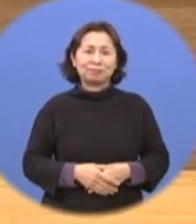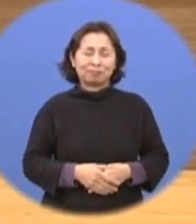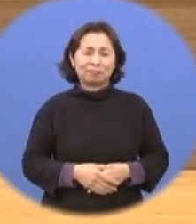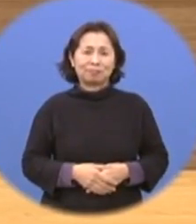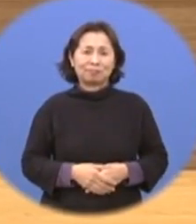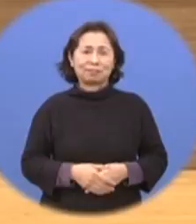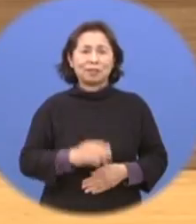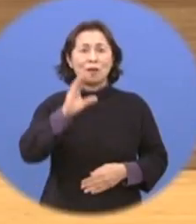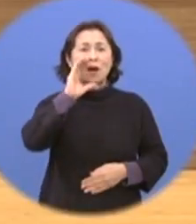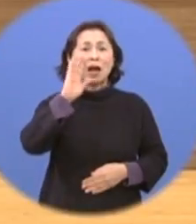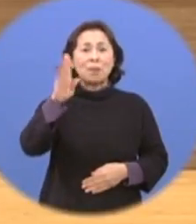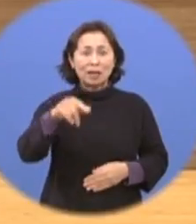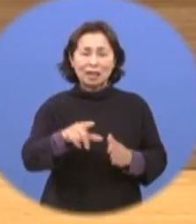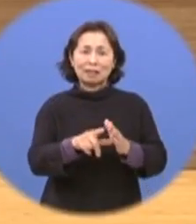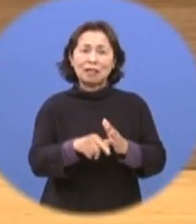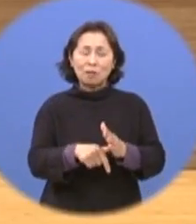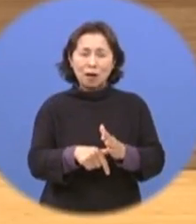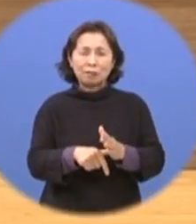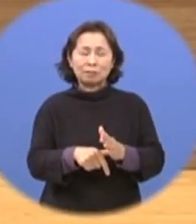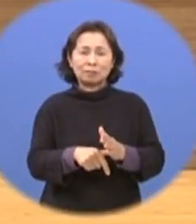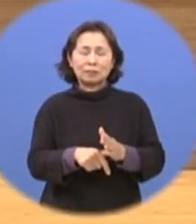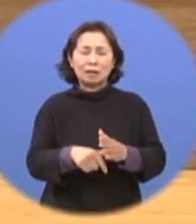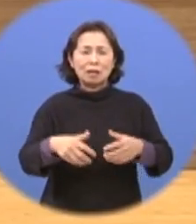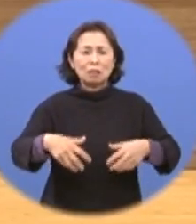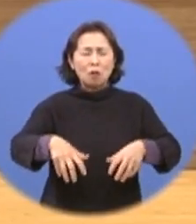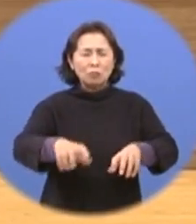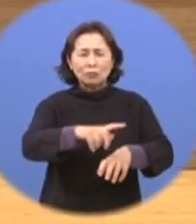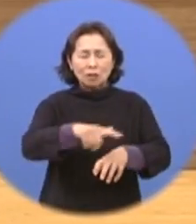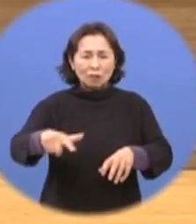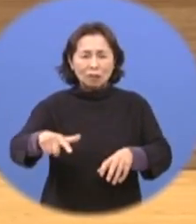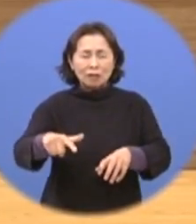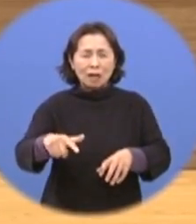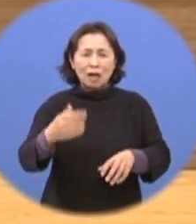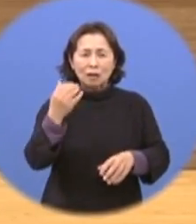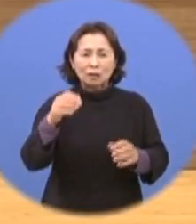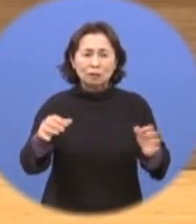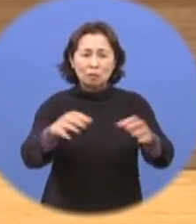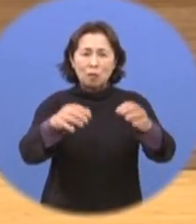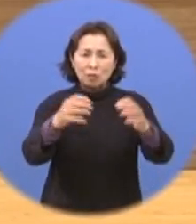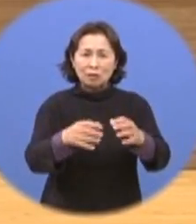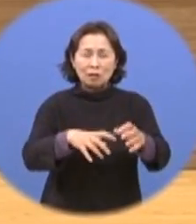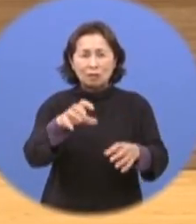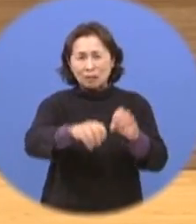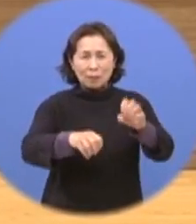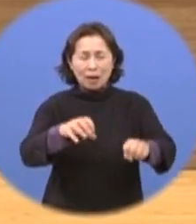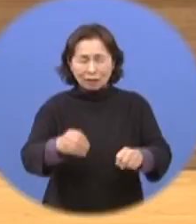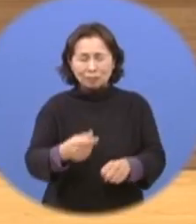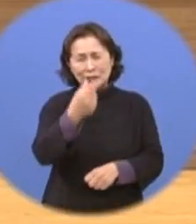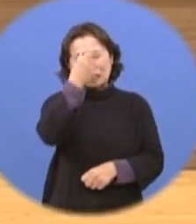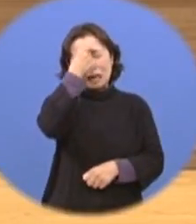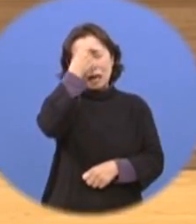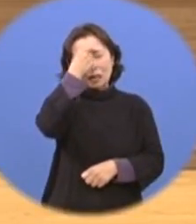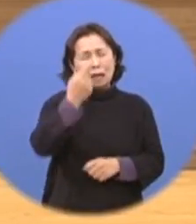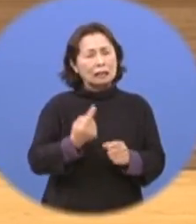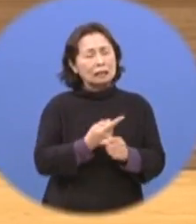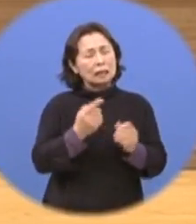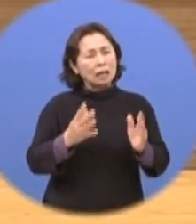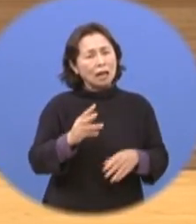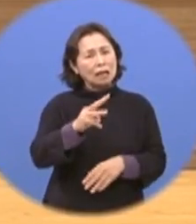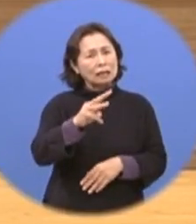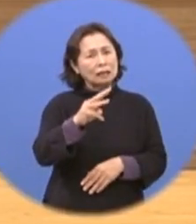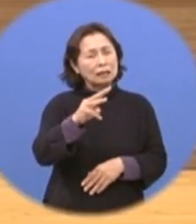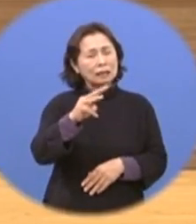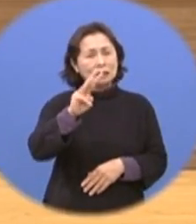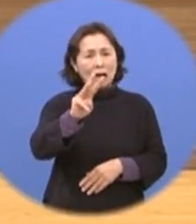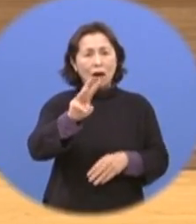和歌山県ではですねええ鳥獣害による農作物被害というのがでだいたい年間3億円台で